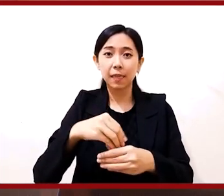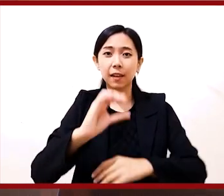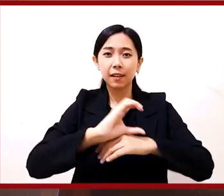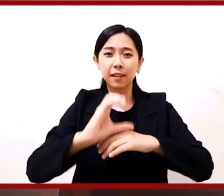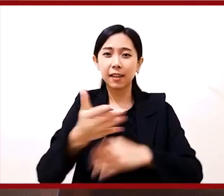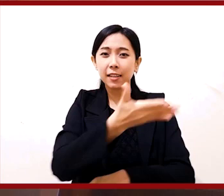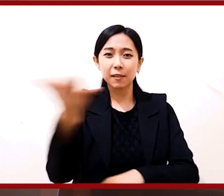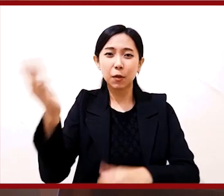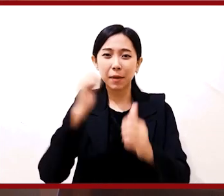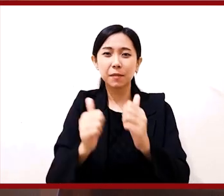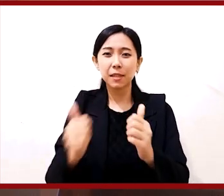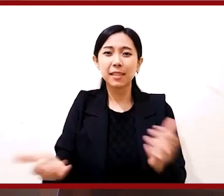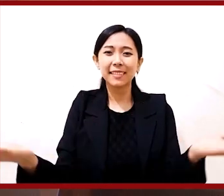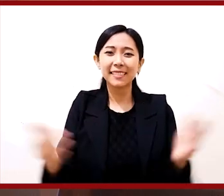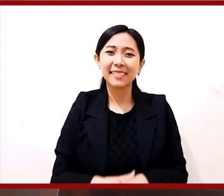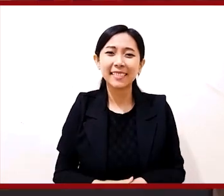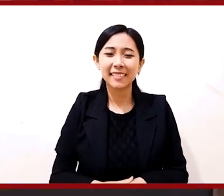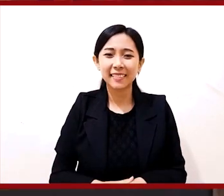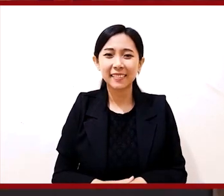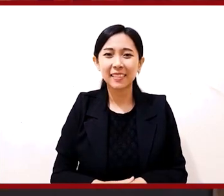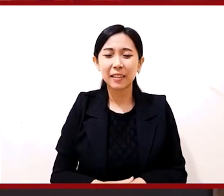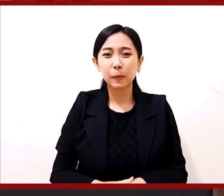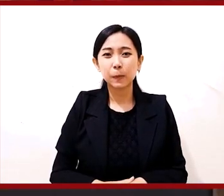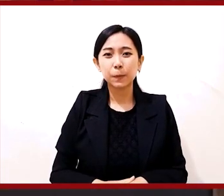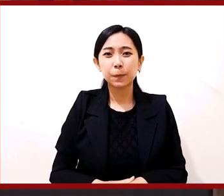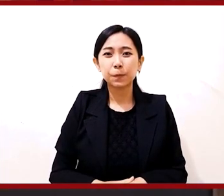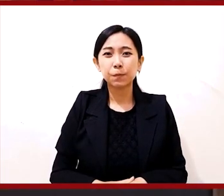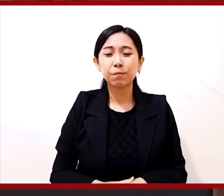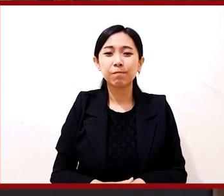mentransfer persembahan ke gereja kita masing-masing.